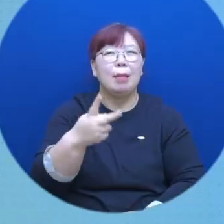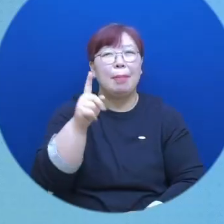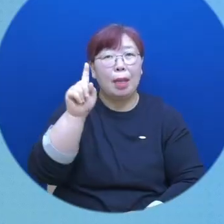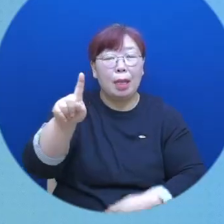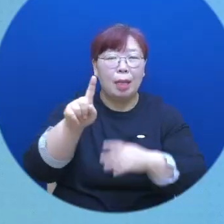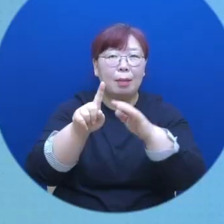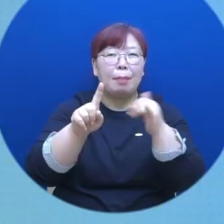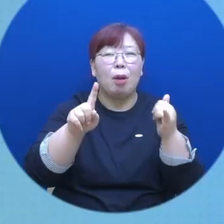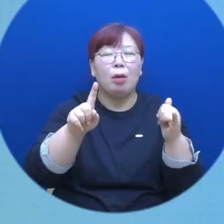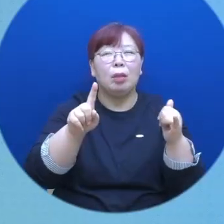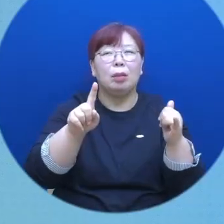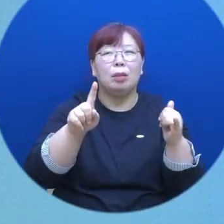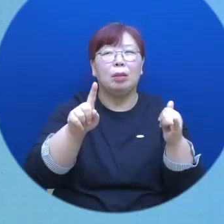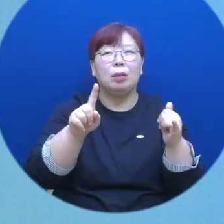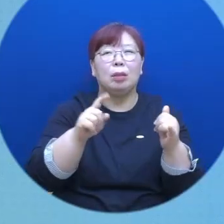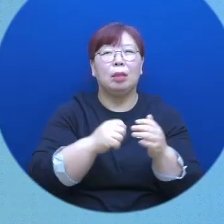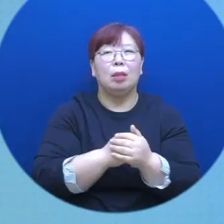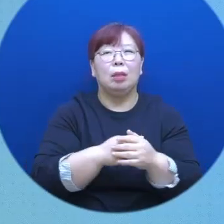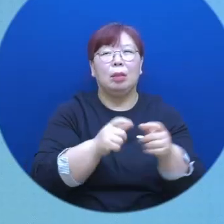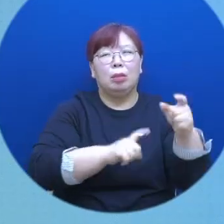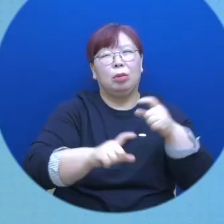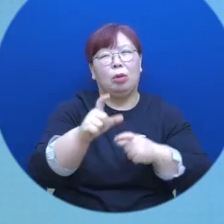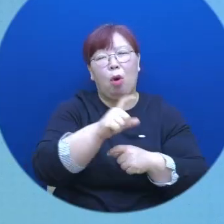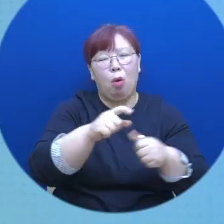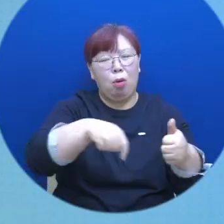201명은 더 열악합니다.